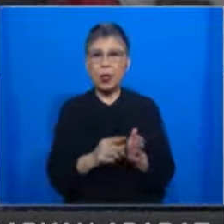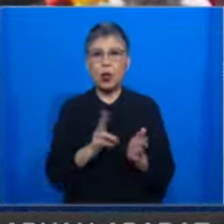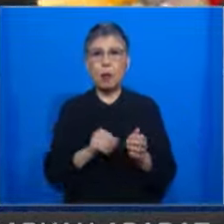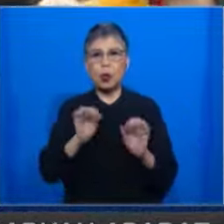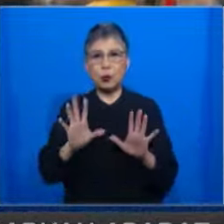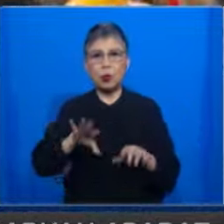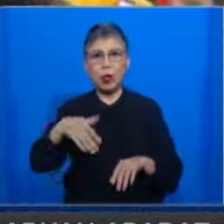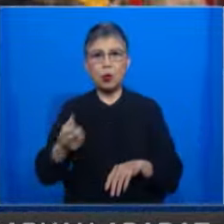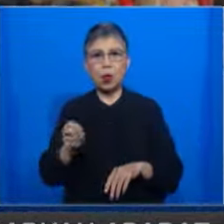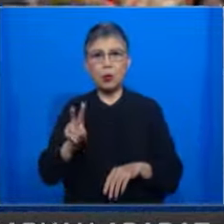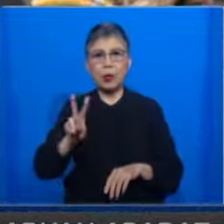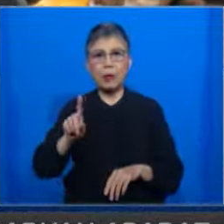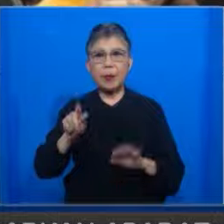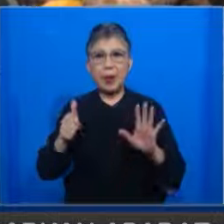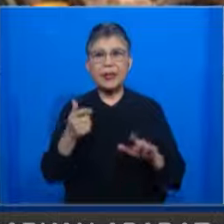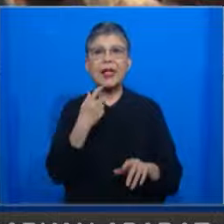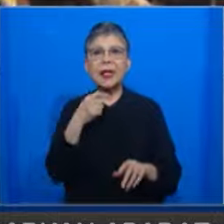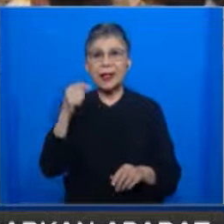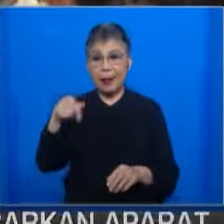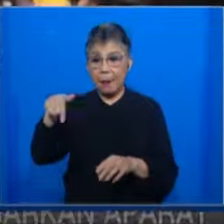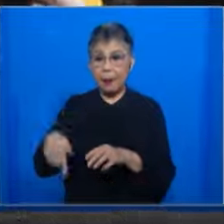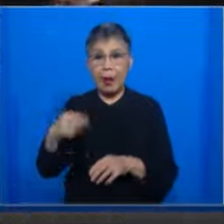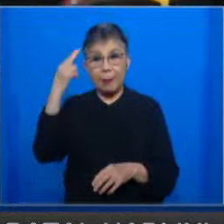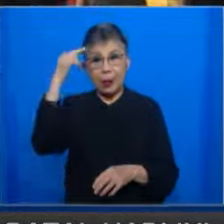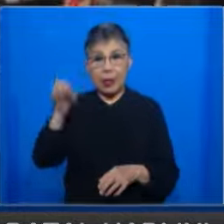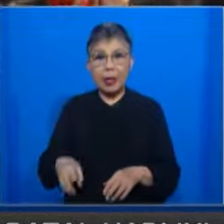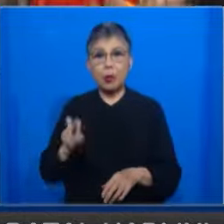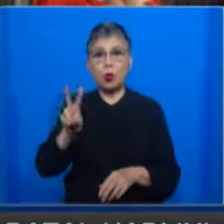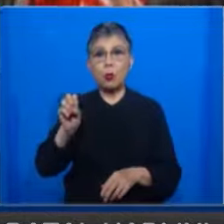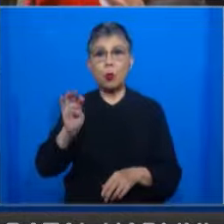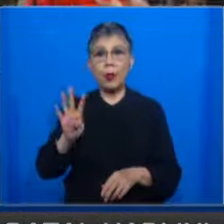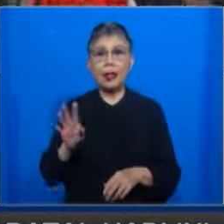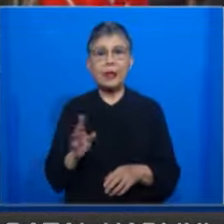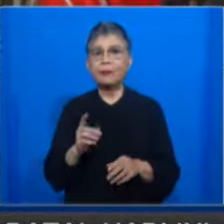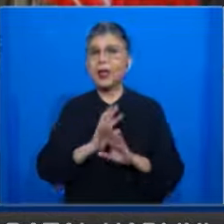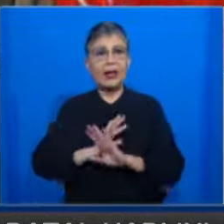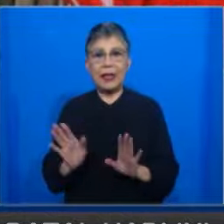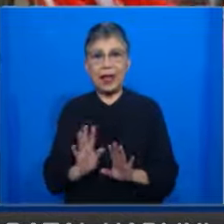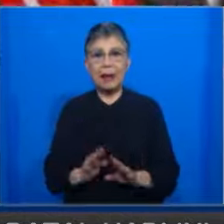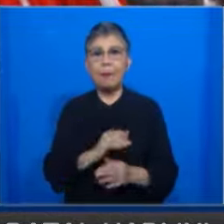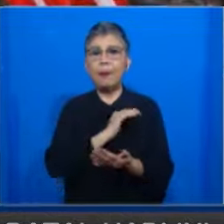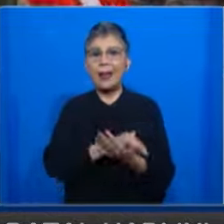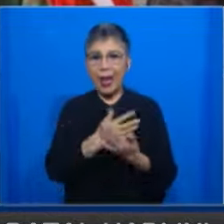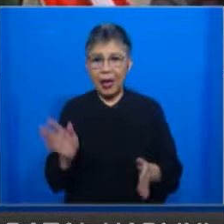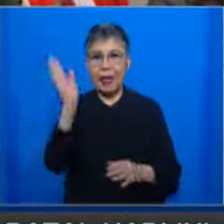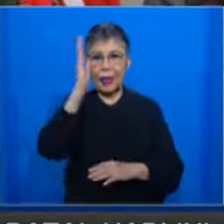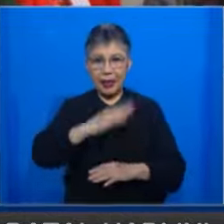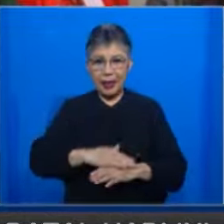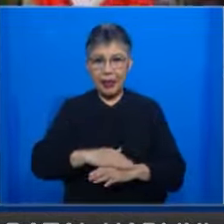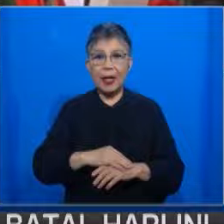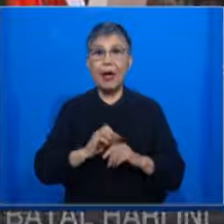10 tahun 2016 terkait dengan Pilkada 2024 ini tidak jadi dilakukan atau batal pada hari ini,